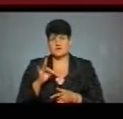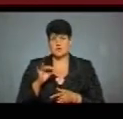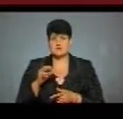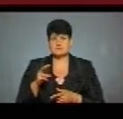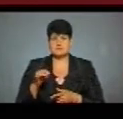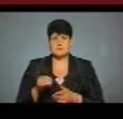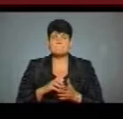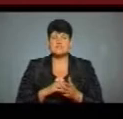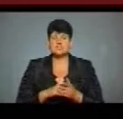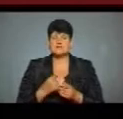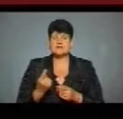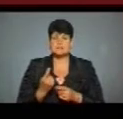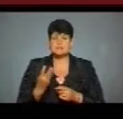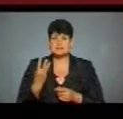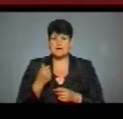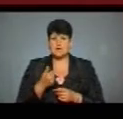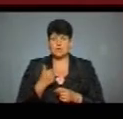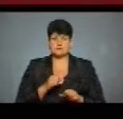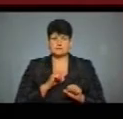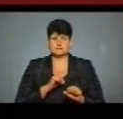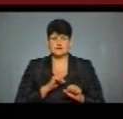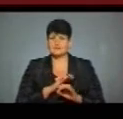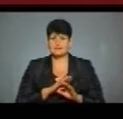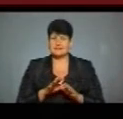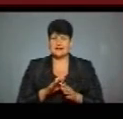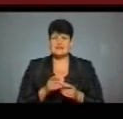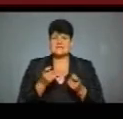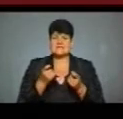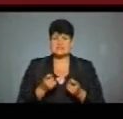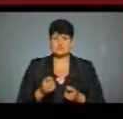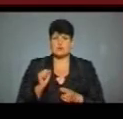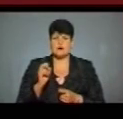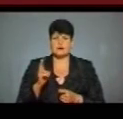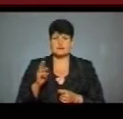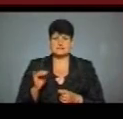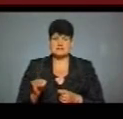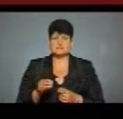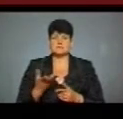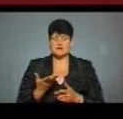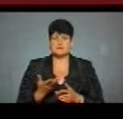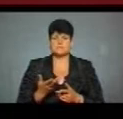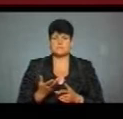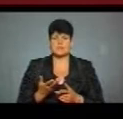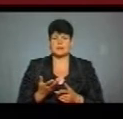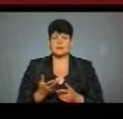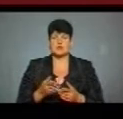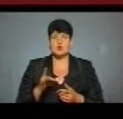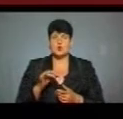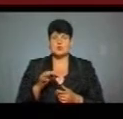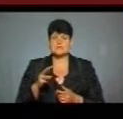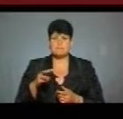одна єдина. Ми 3 роки відстоювали не знижку на акциз, ми відстоювали повноцінне, доступне